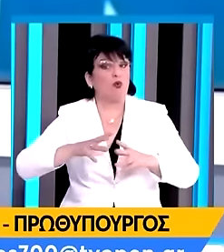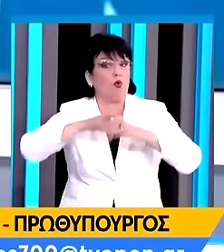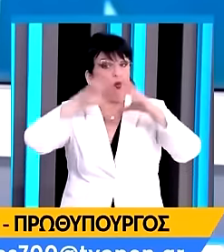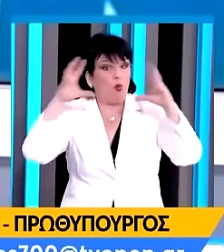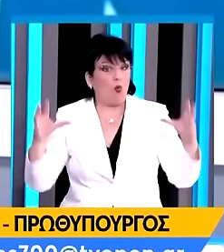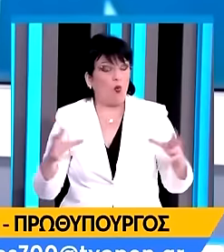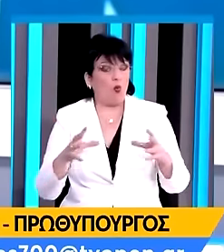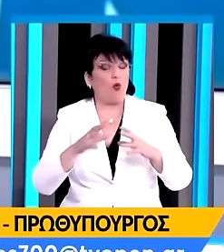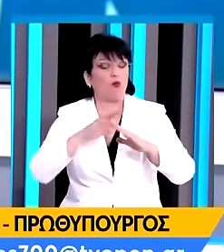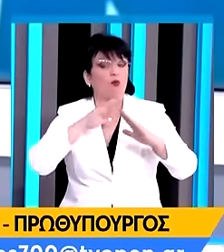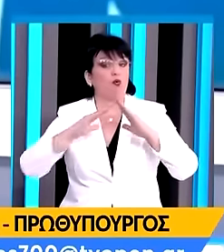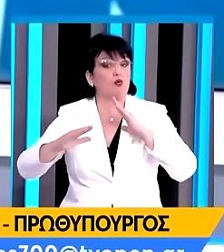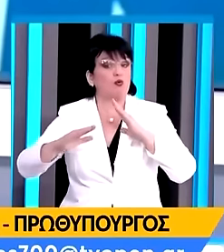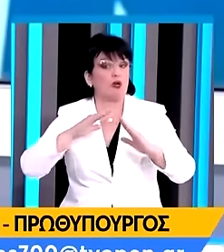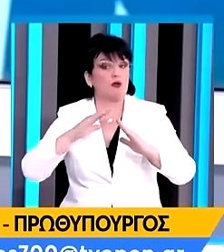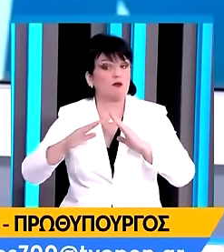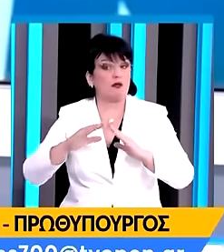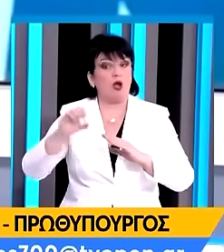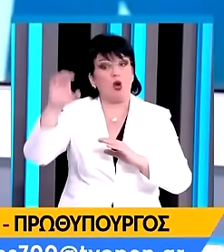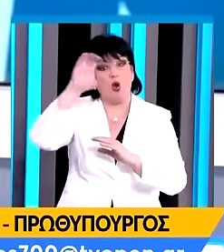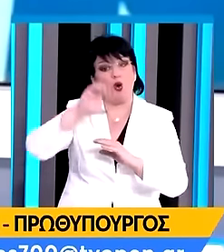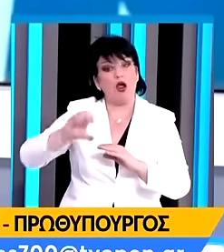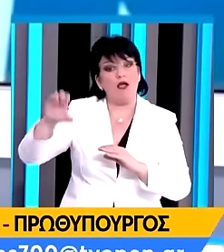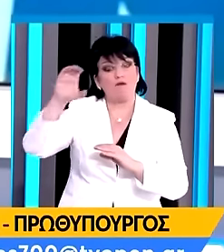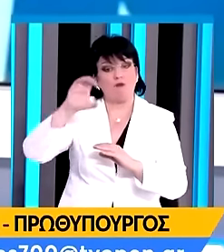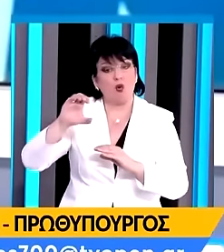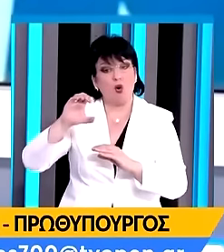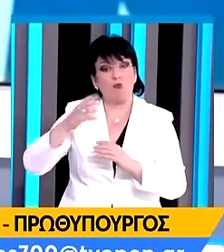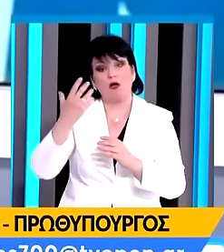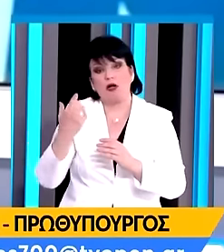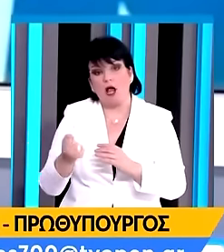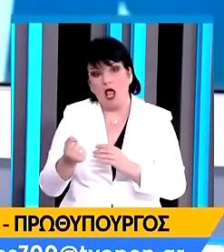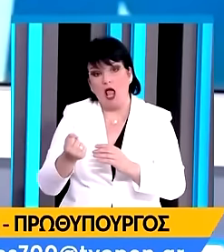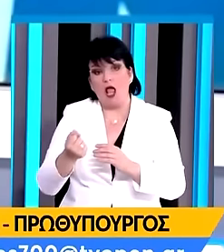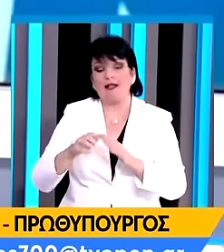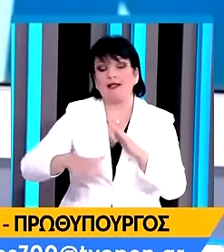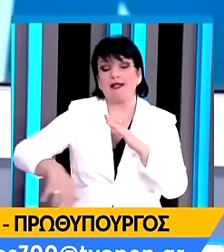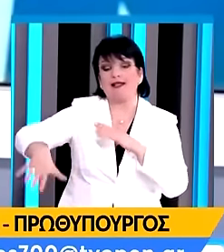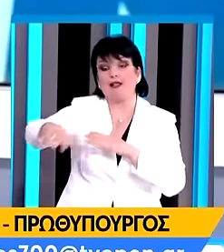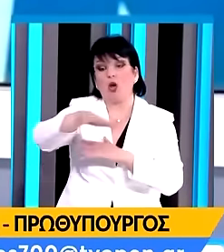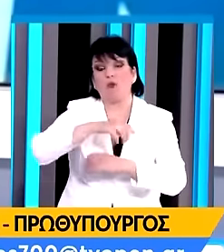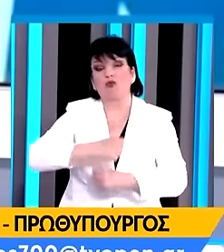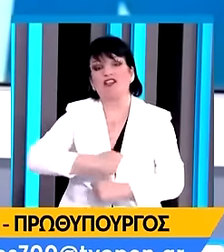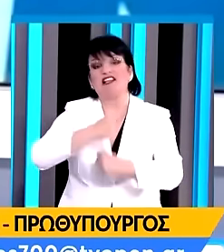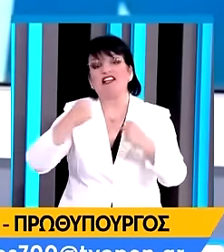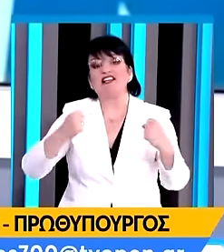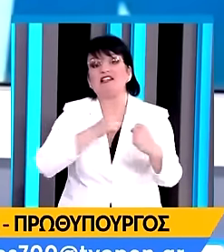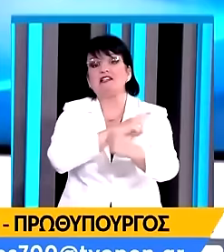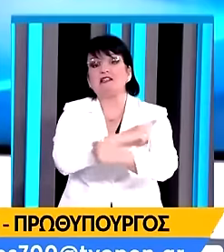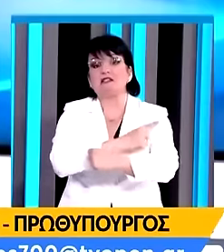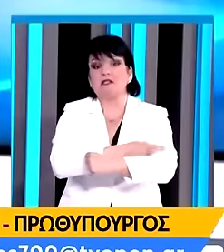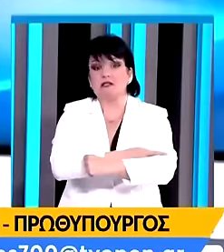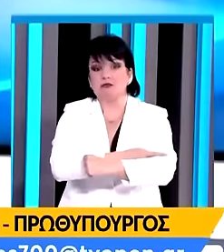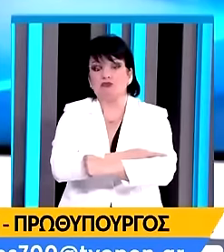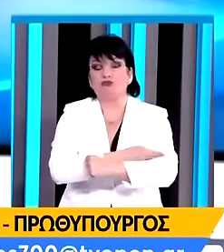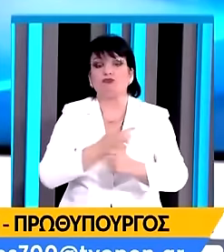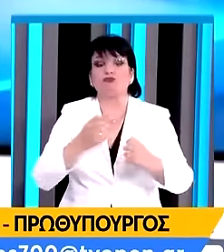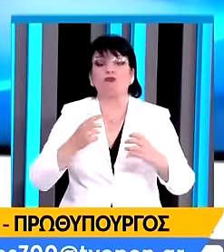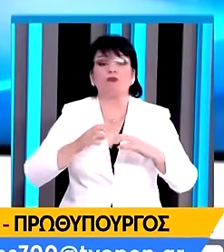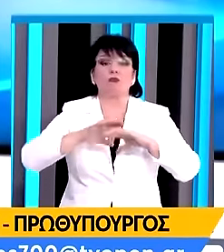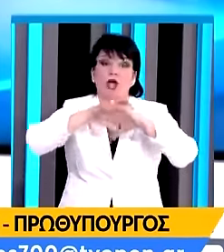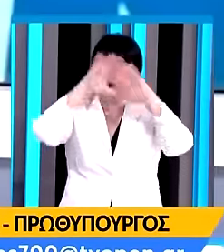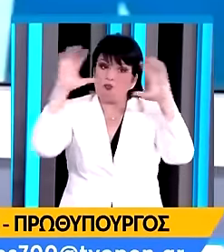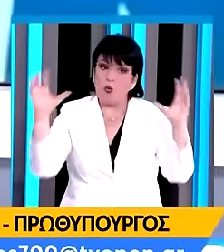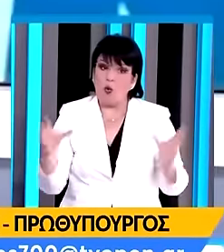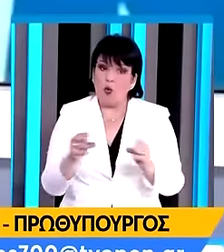προστασία για να μπορέσει η Ευρώπη να αποκτήσει ουσιαστική γεωπολιτική ισχύ. Τι θα γίνει? Ακριβώς. Το θόλο αυτό. Το